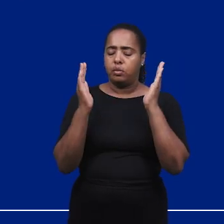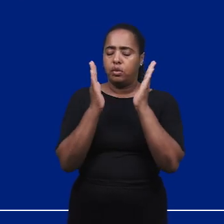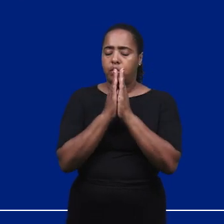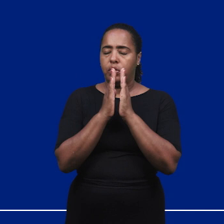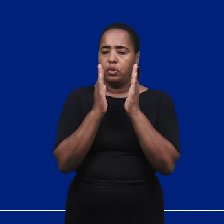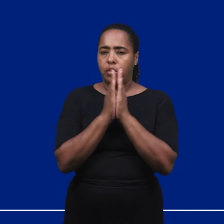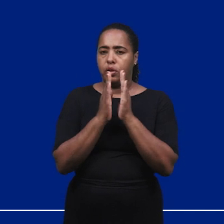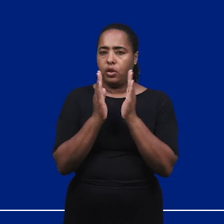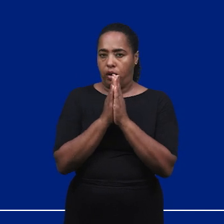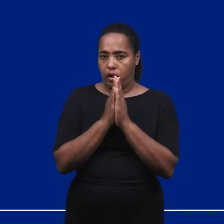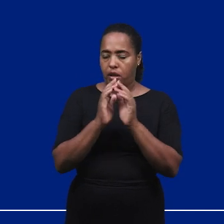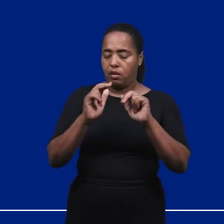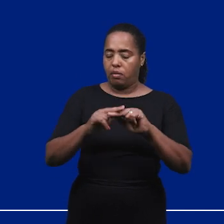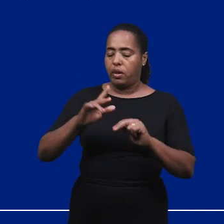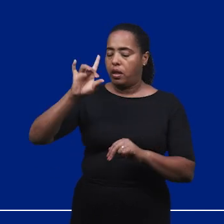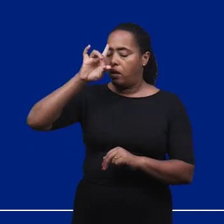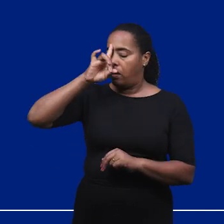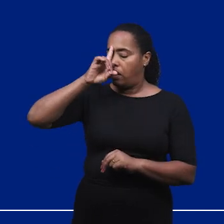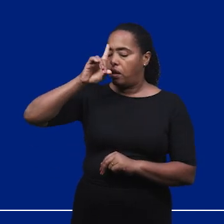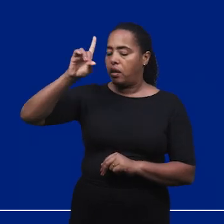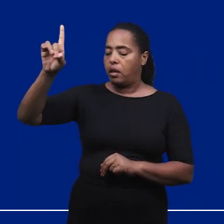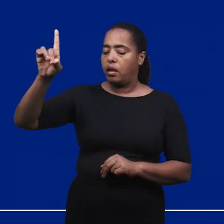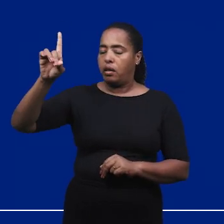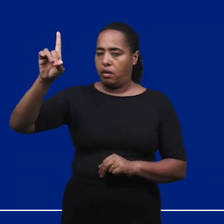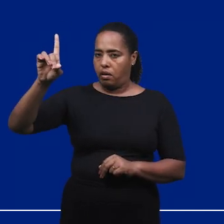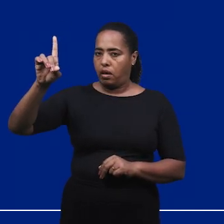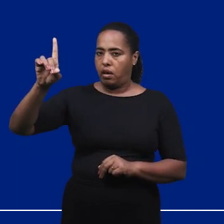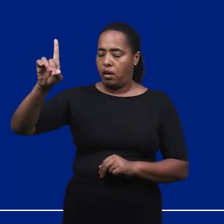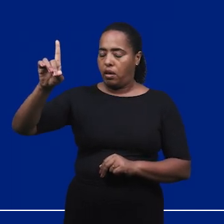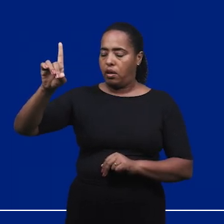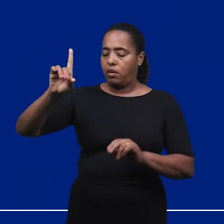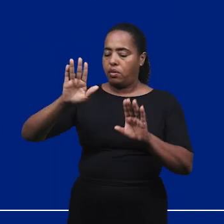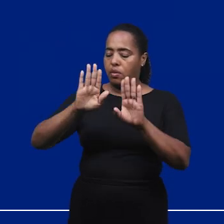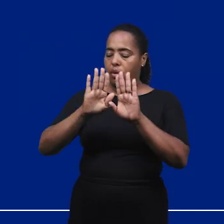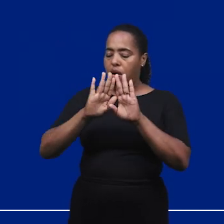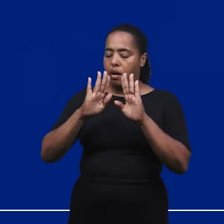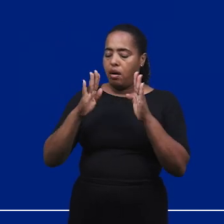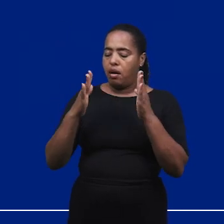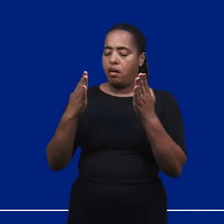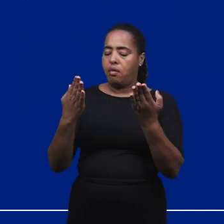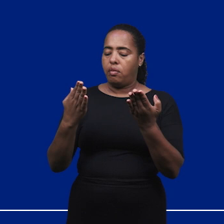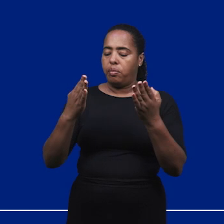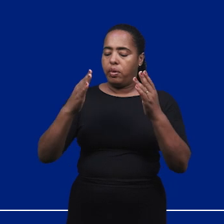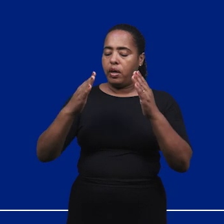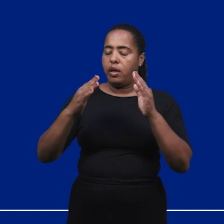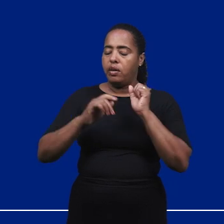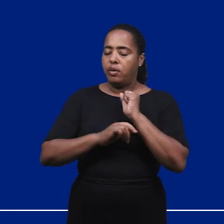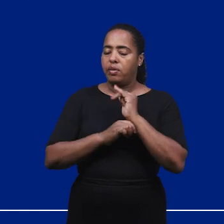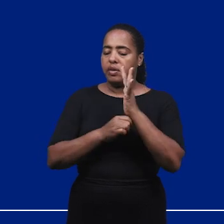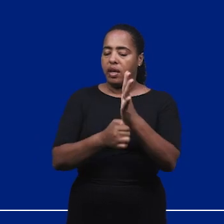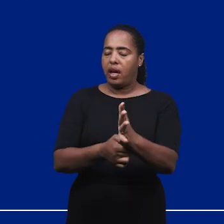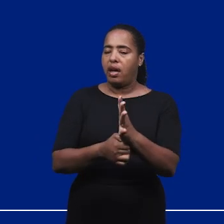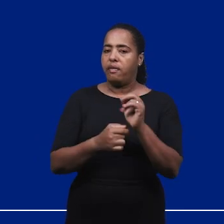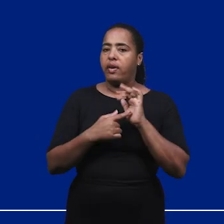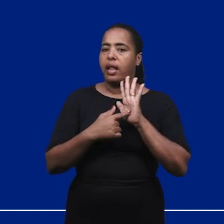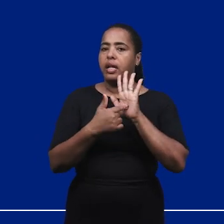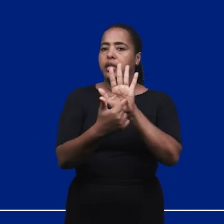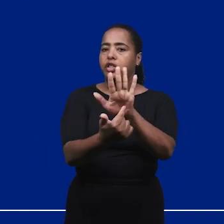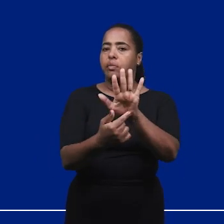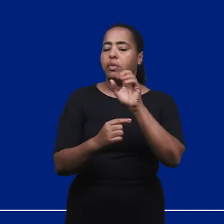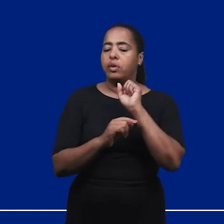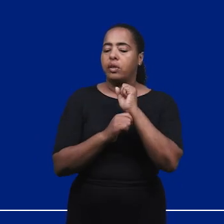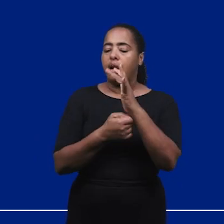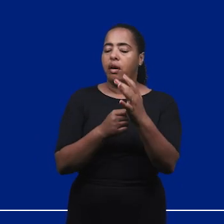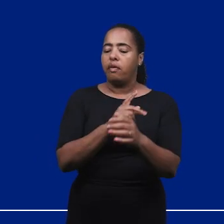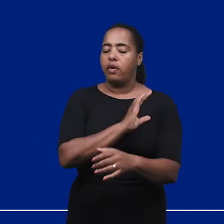aussi avec nous, afin que Dieu nous ouvre la porte de la parole, afin de